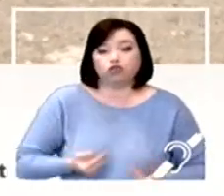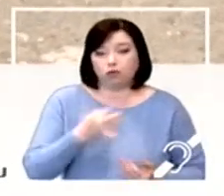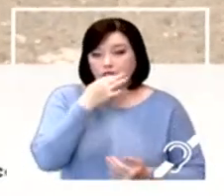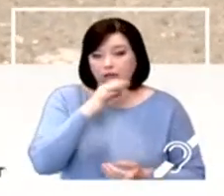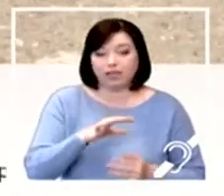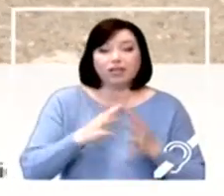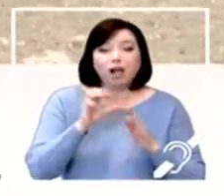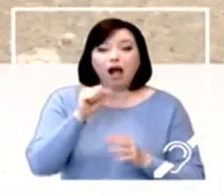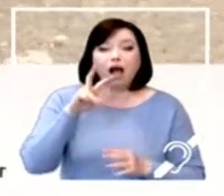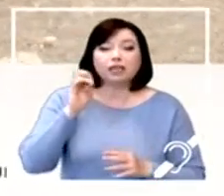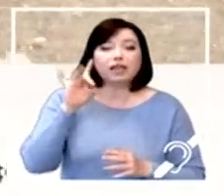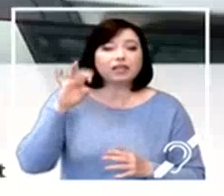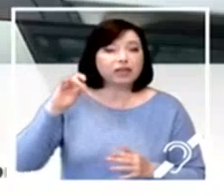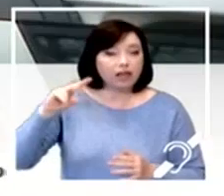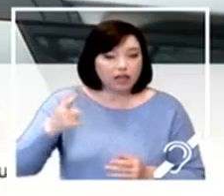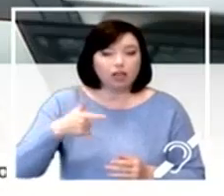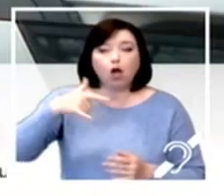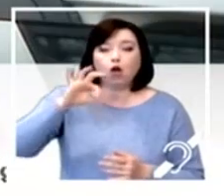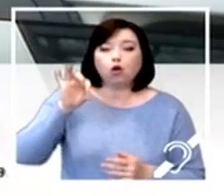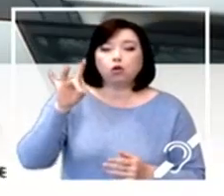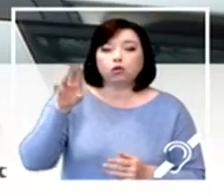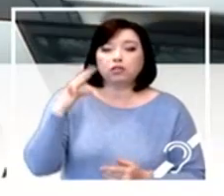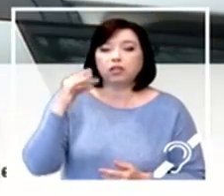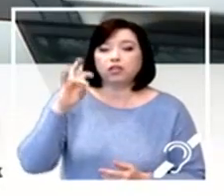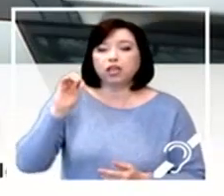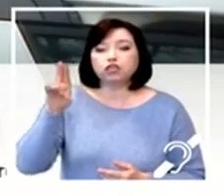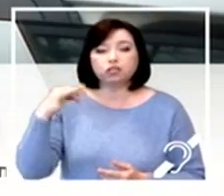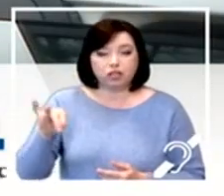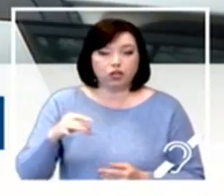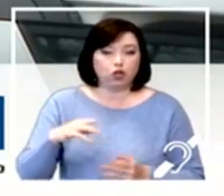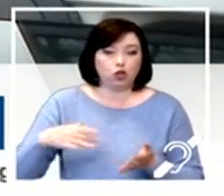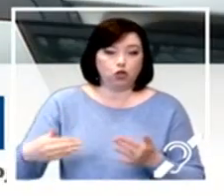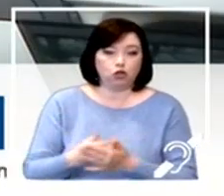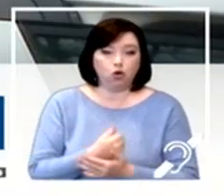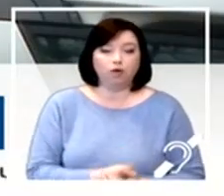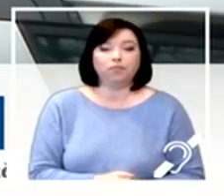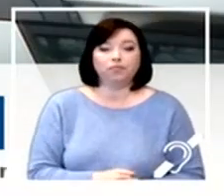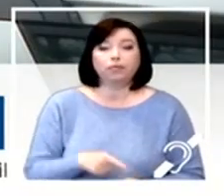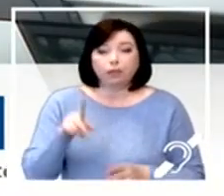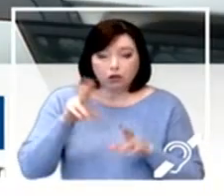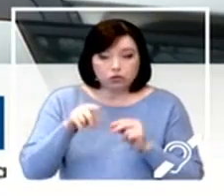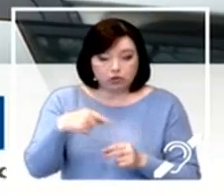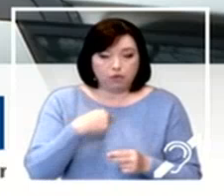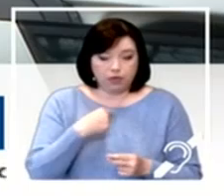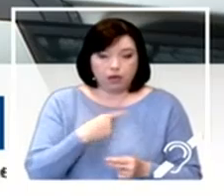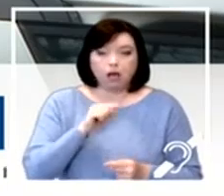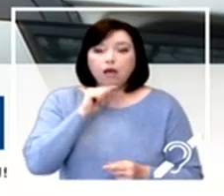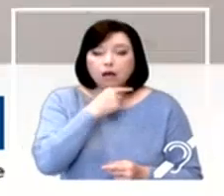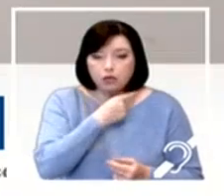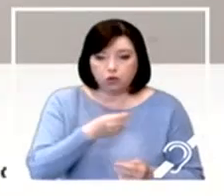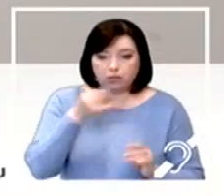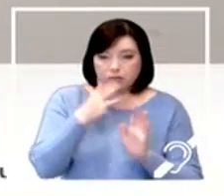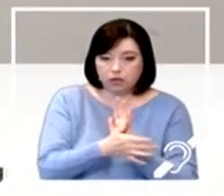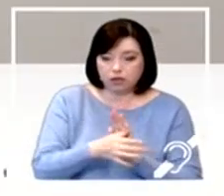satul Alexandreni și Gordineștii Noi. E un serviciu extraordinar de bun, discutește și de cheltuieli